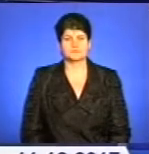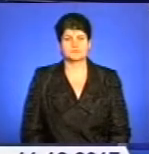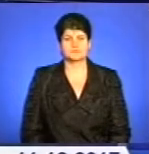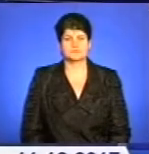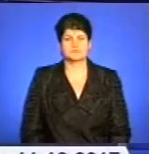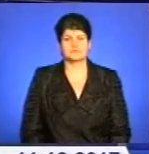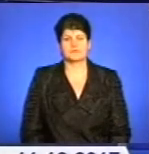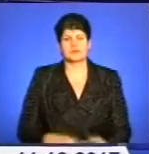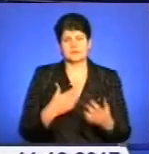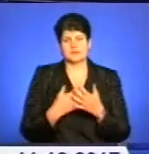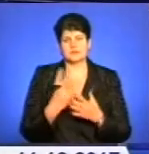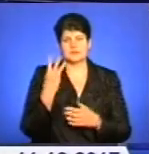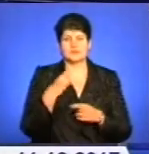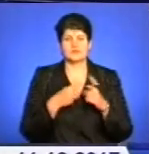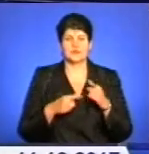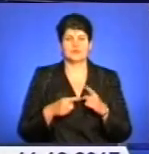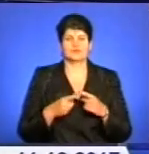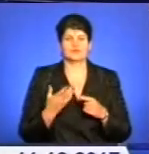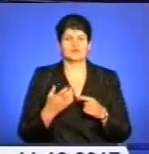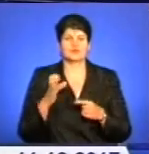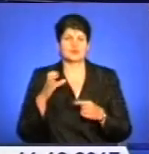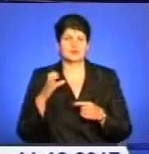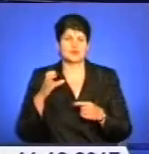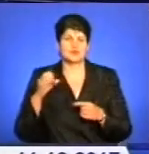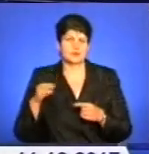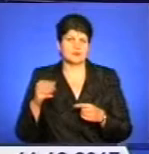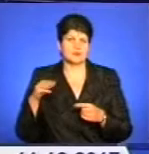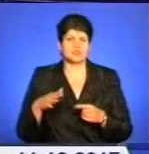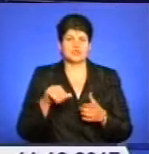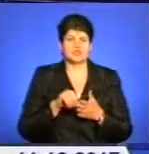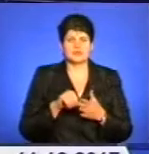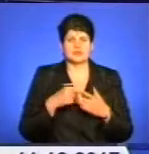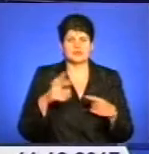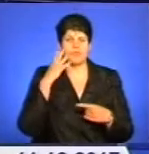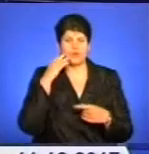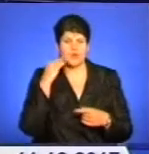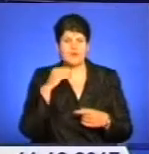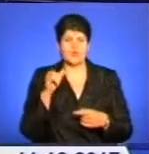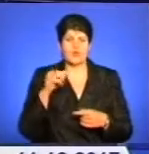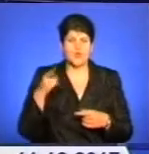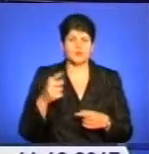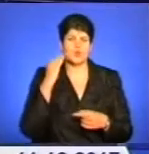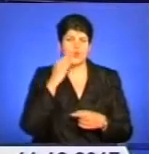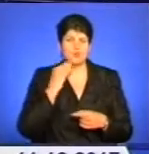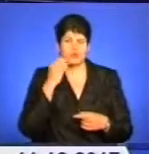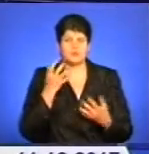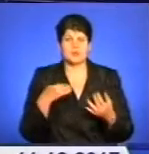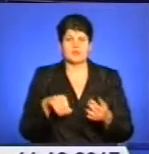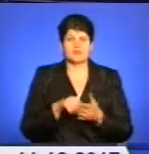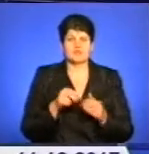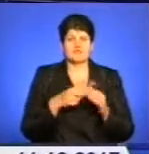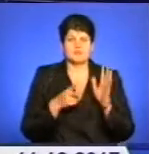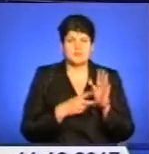І близько 3,5 сотень учасників з різних регіонів України, а також Молдови, Угорщини та Румунії взяли участь у